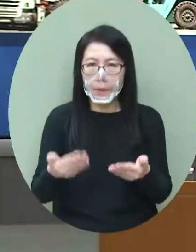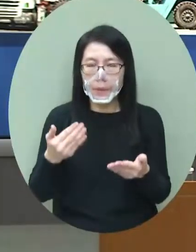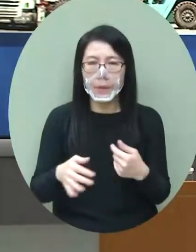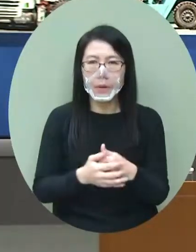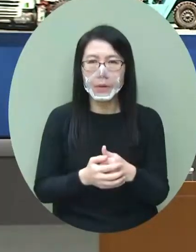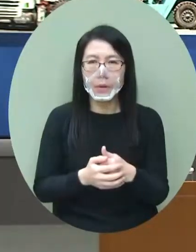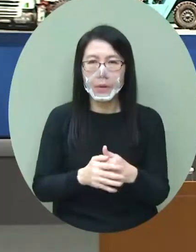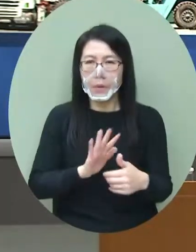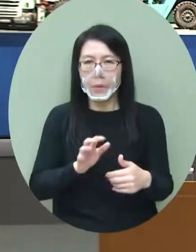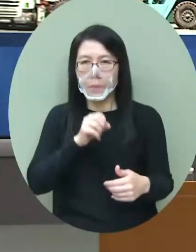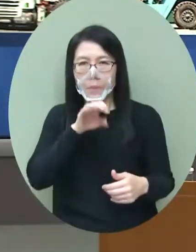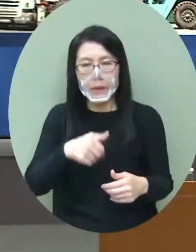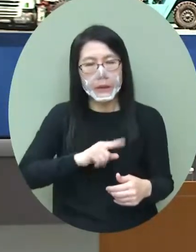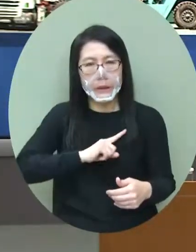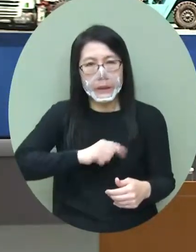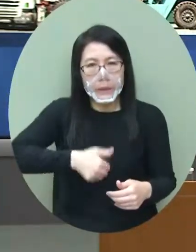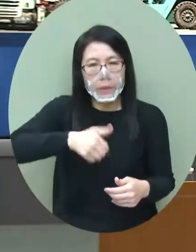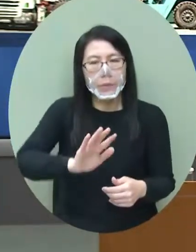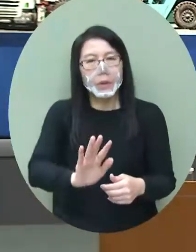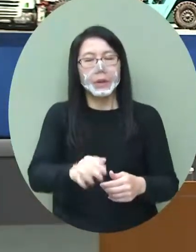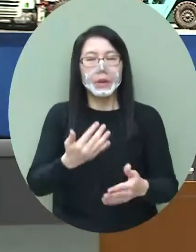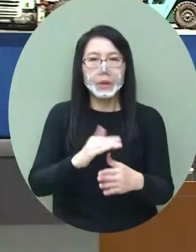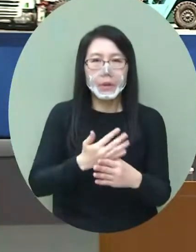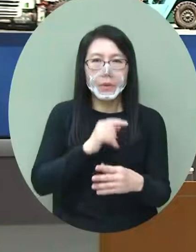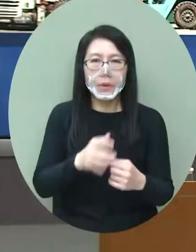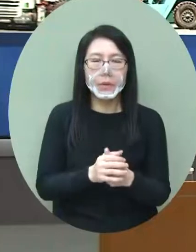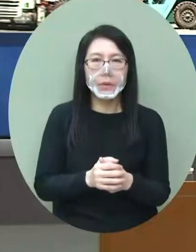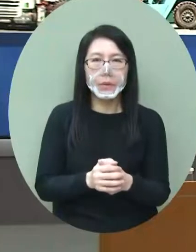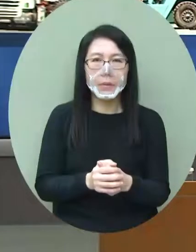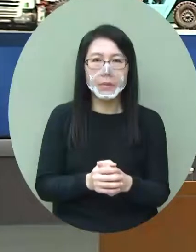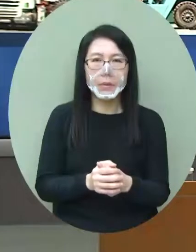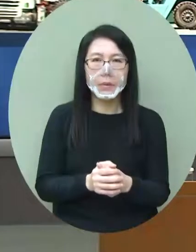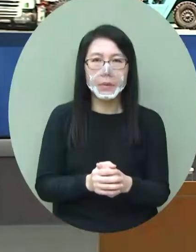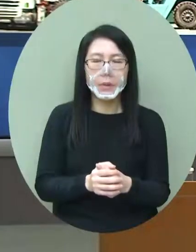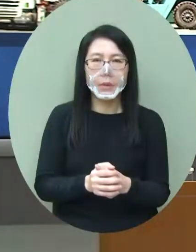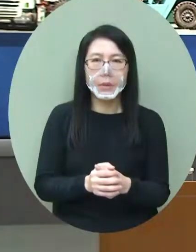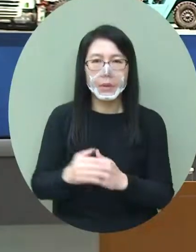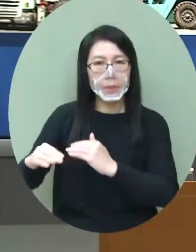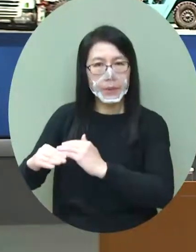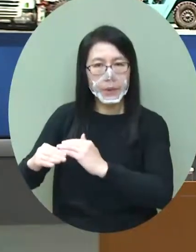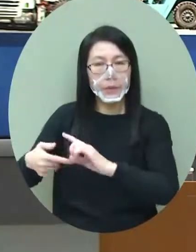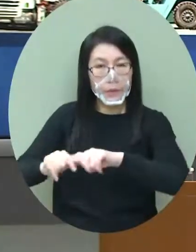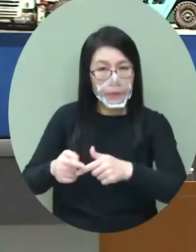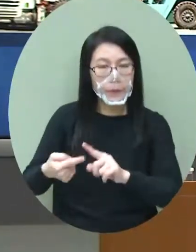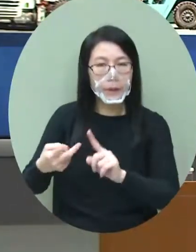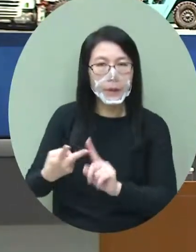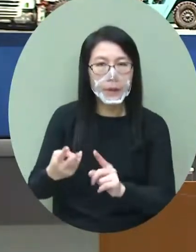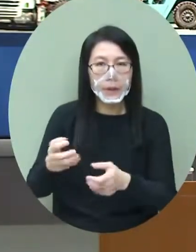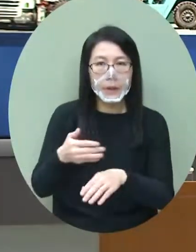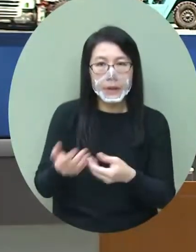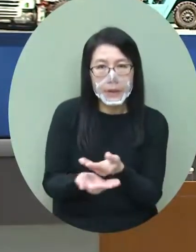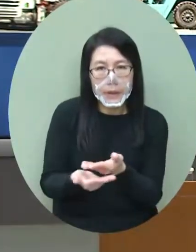说是相对的成功，我不会说绝对成功，因为我们有很多的社交距离的措施，就是跨境的控制等等。